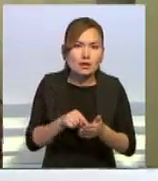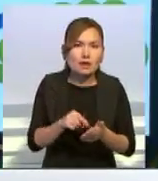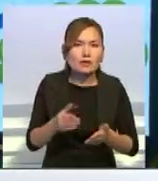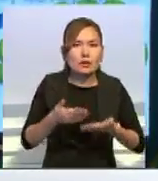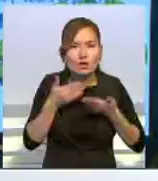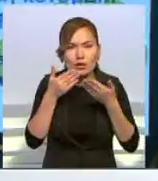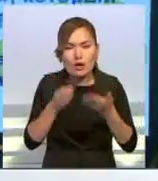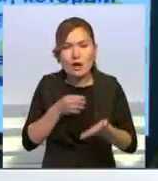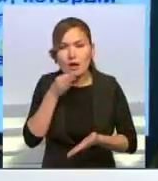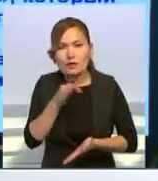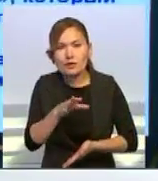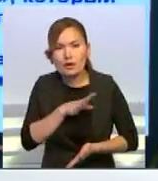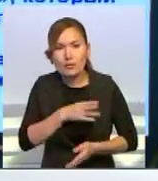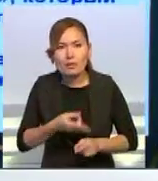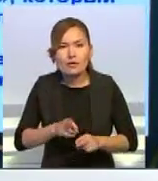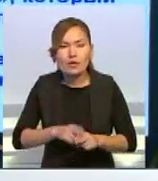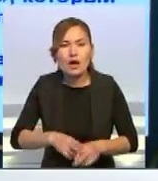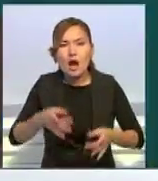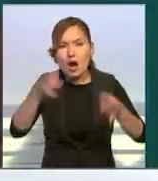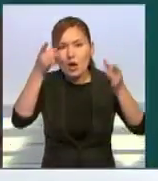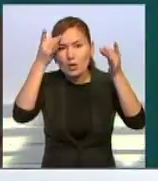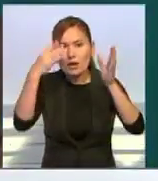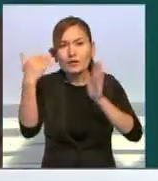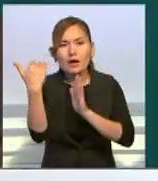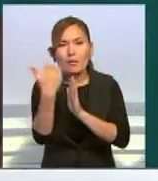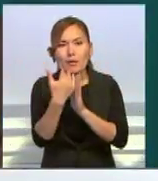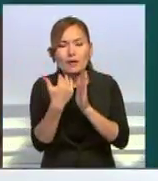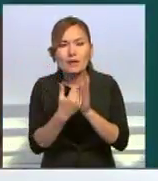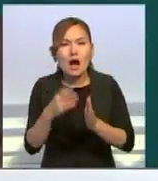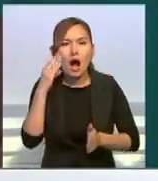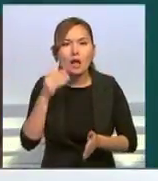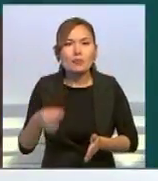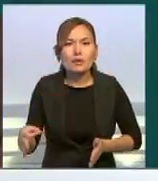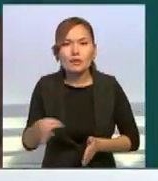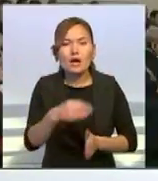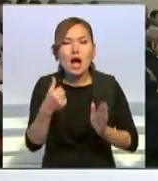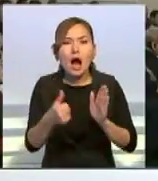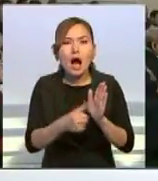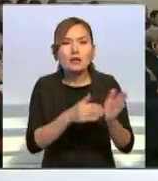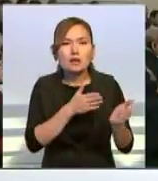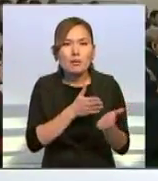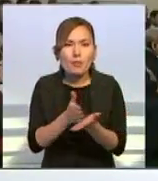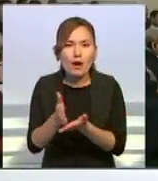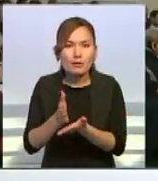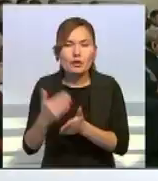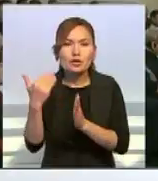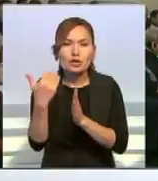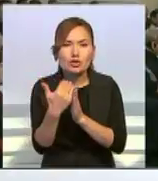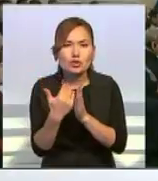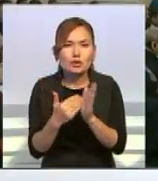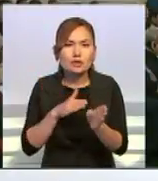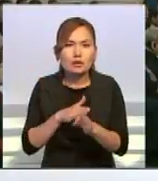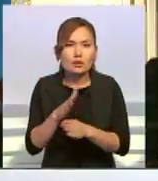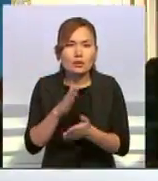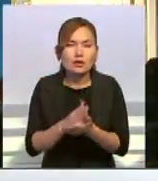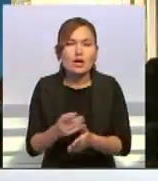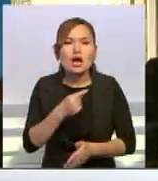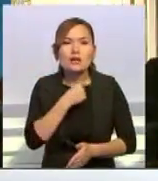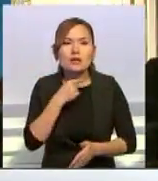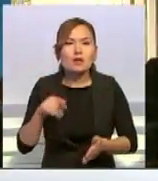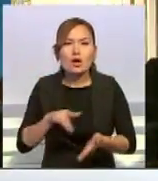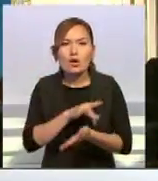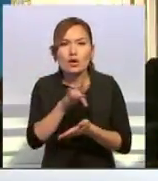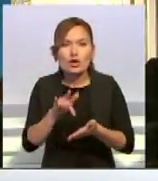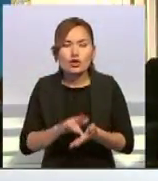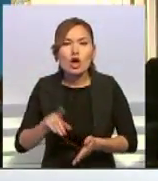шешуге барынша атсалысып келеді. Рухани жаңғыру бағдарламасы Алматы облысында 6 бағыт бойынша жүзеге асып жатыр. Жетісудағы